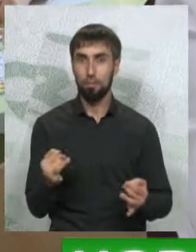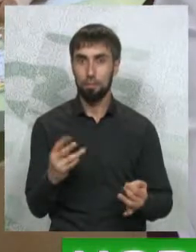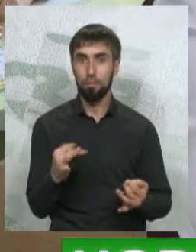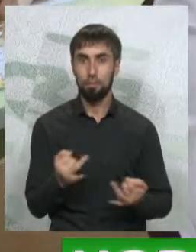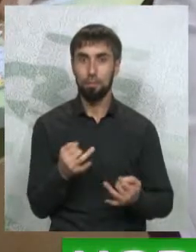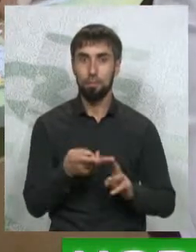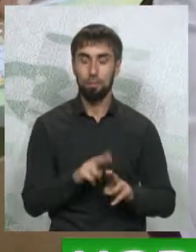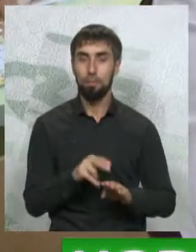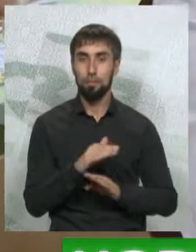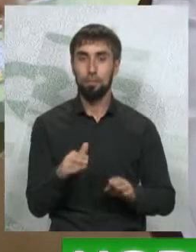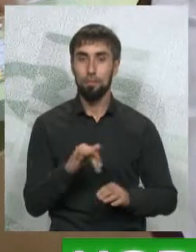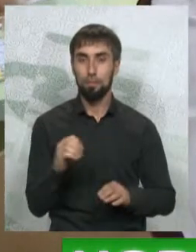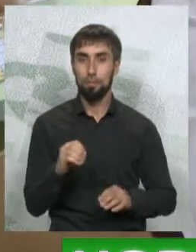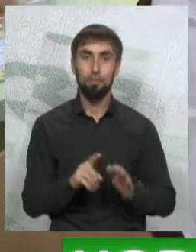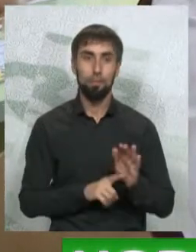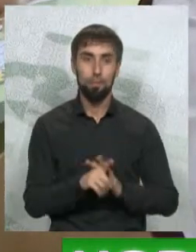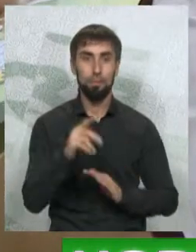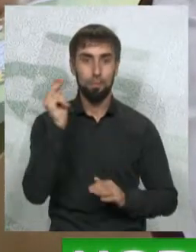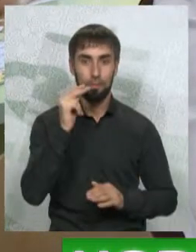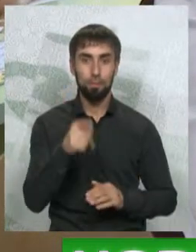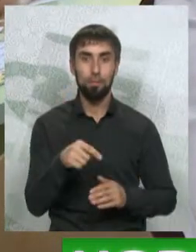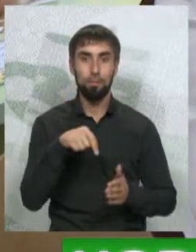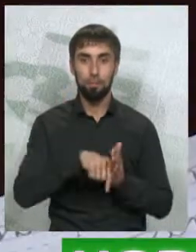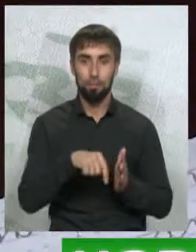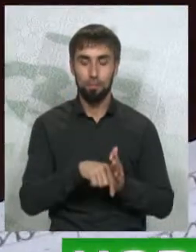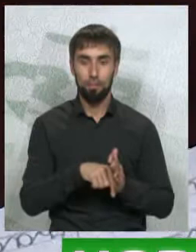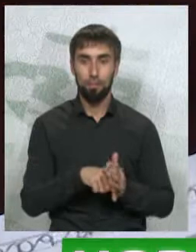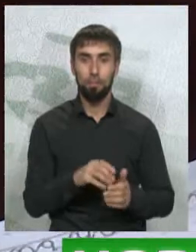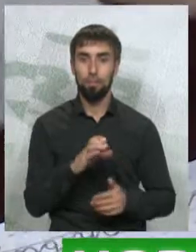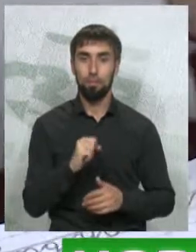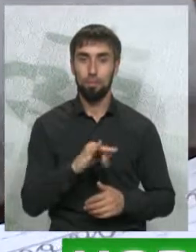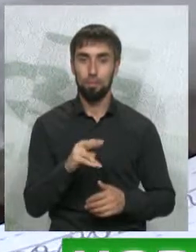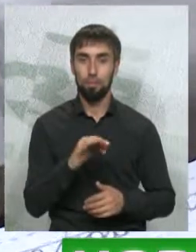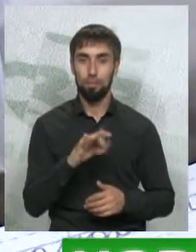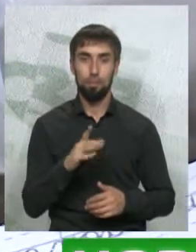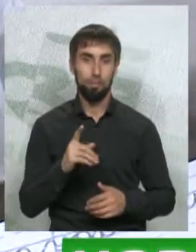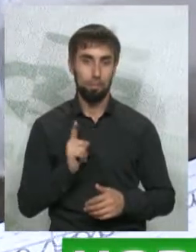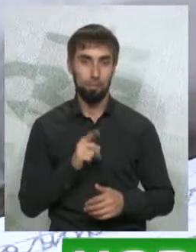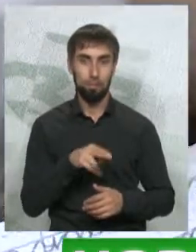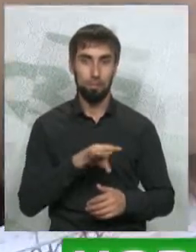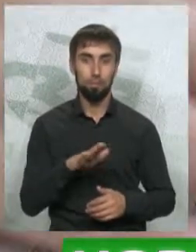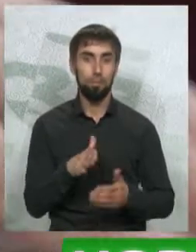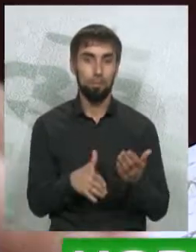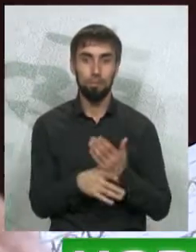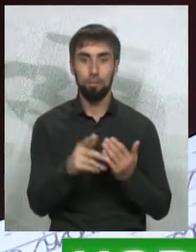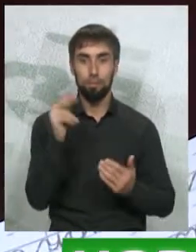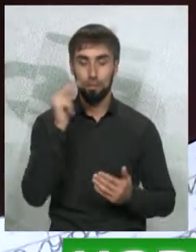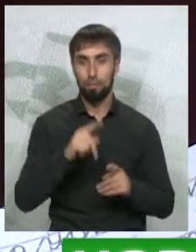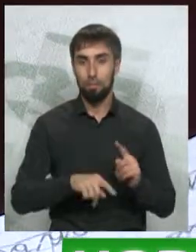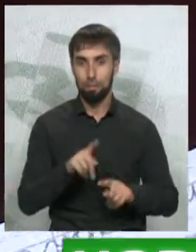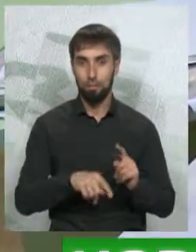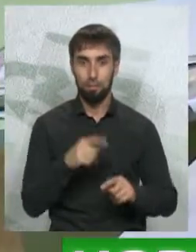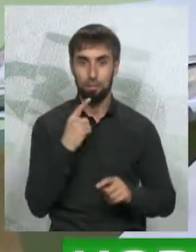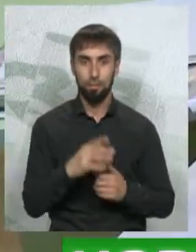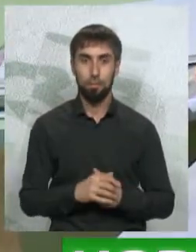интересная. Поэтому дети тут же приступают изучать содержимое. Саиди Влоев надеется, что прописи помогут ему в изучении родного